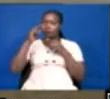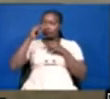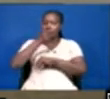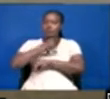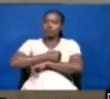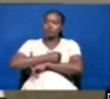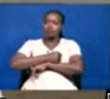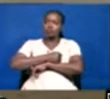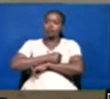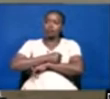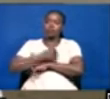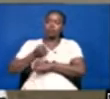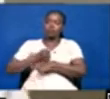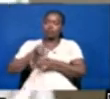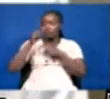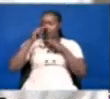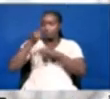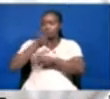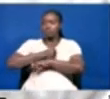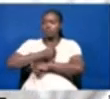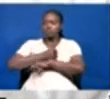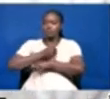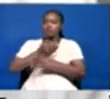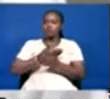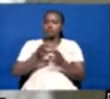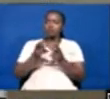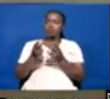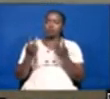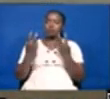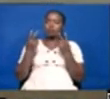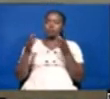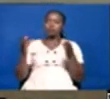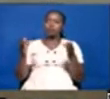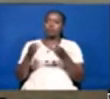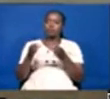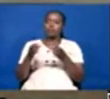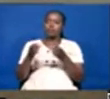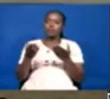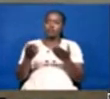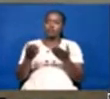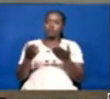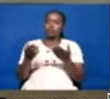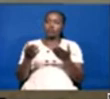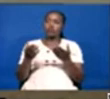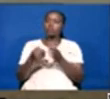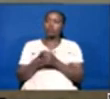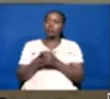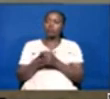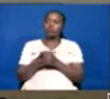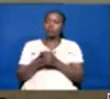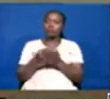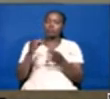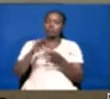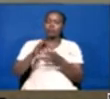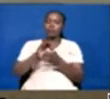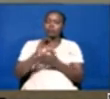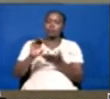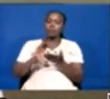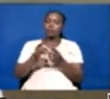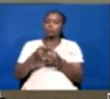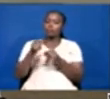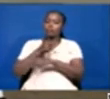kulegata wasichana, ambapo hapa unapotizama niko katika darasa ambalo lilitumiwa kama kituo cha kupiga kura, lakini shule hii